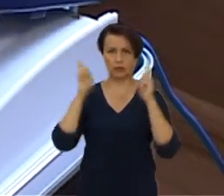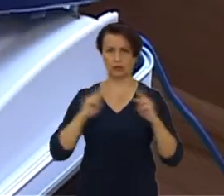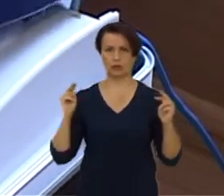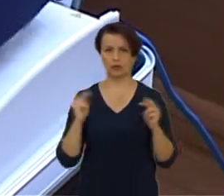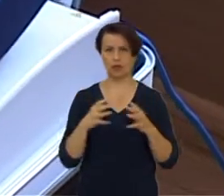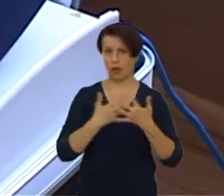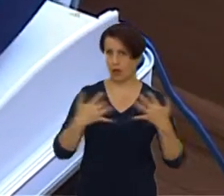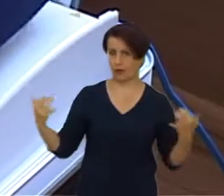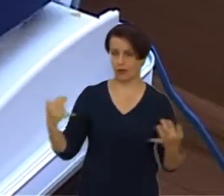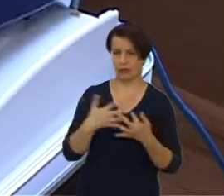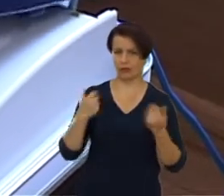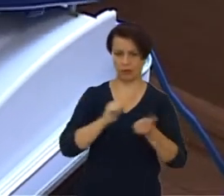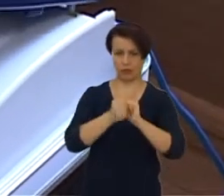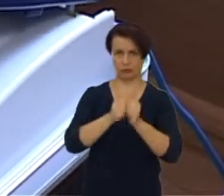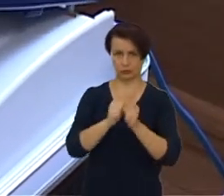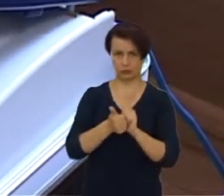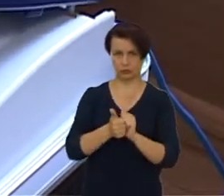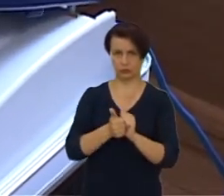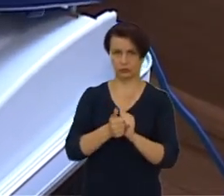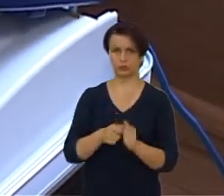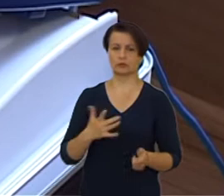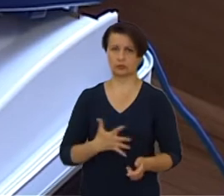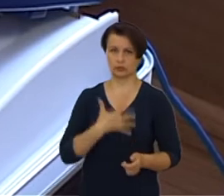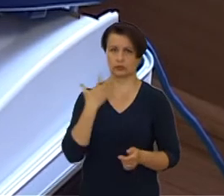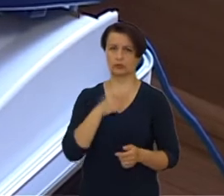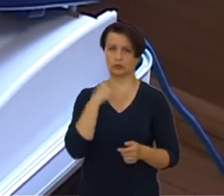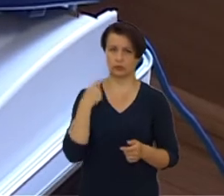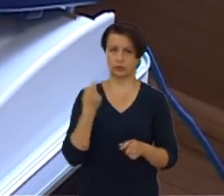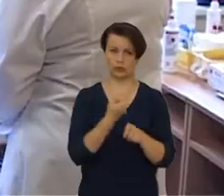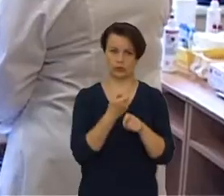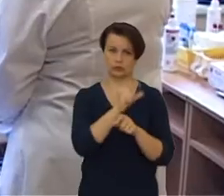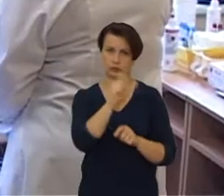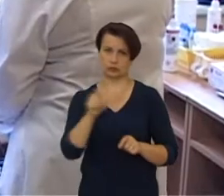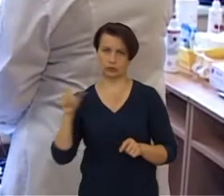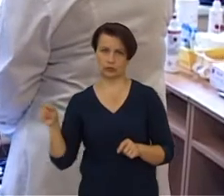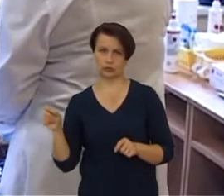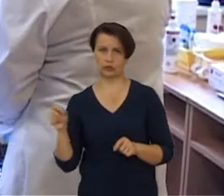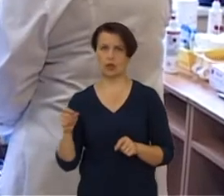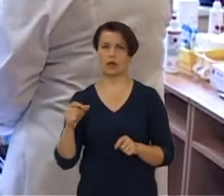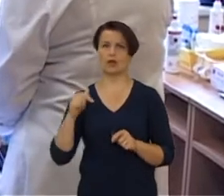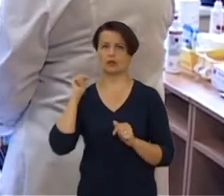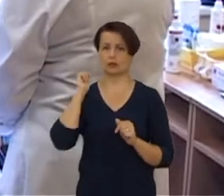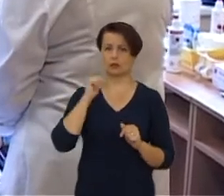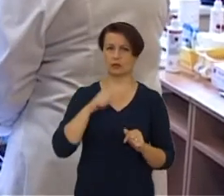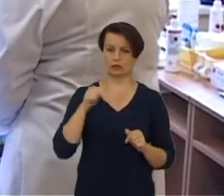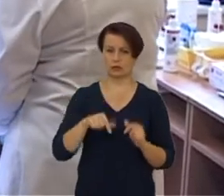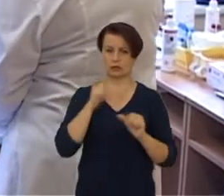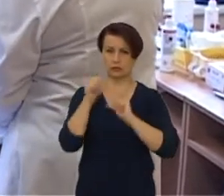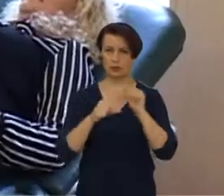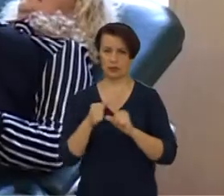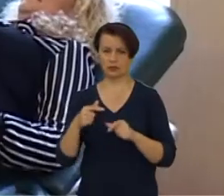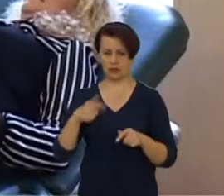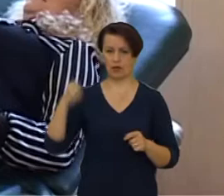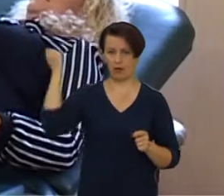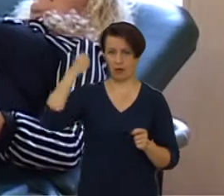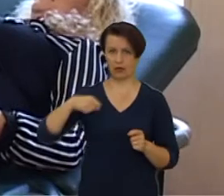Žukaitei tarptautinėme akordeonistų konkurse. Labai smagu, kad daugiau kėdainiečių šiais